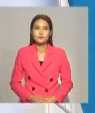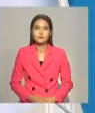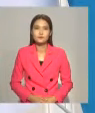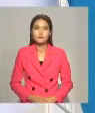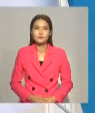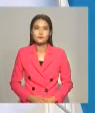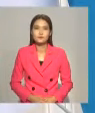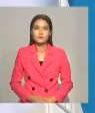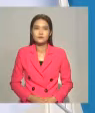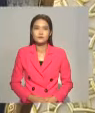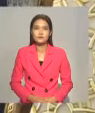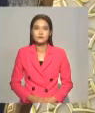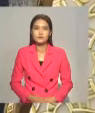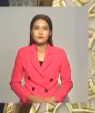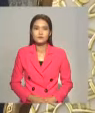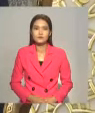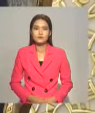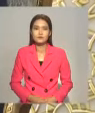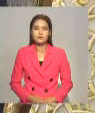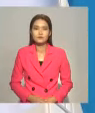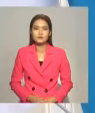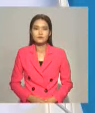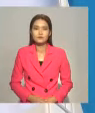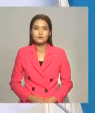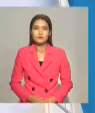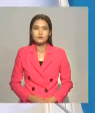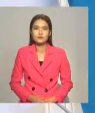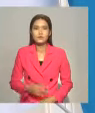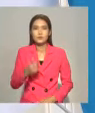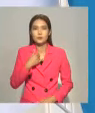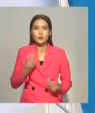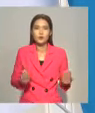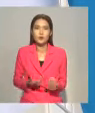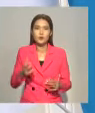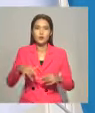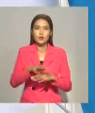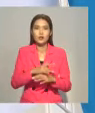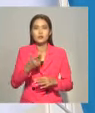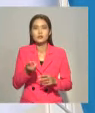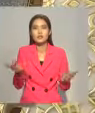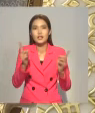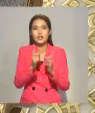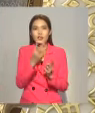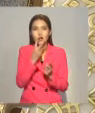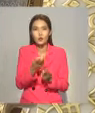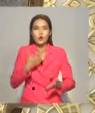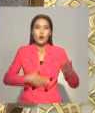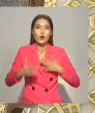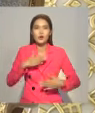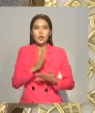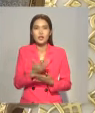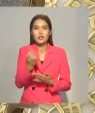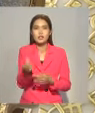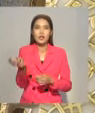Дорогой Эмомали Шарипович, еще раз от всей души приветствую вас. Сізбен елордамызда жүздесіп отырғаныма қуаныштымын. Сіздің сапарыңыз біздің